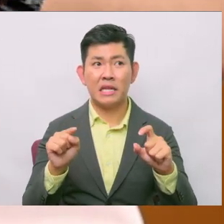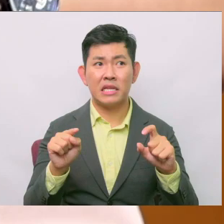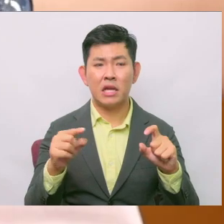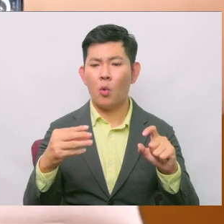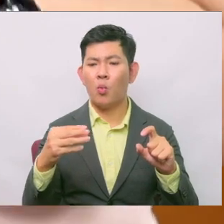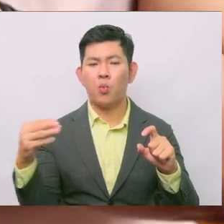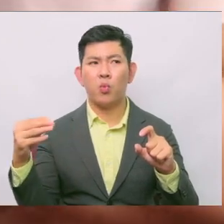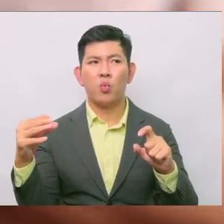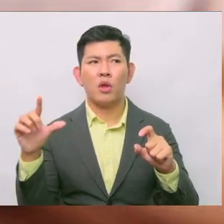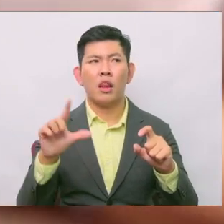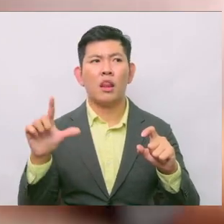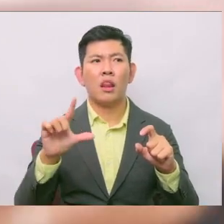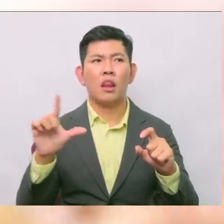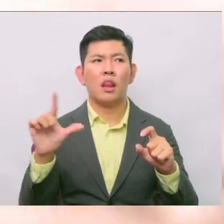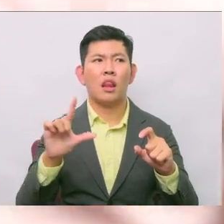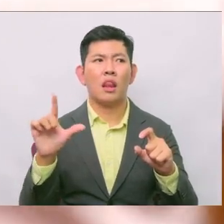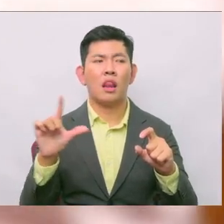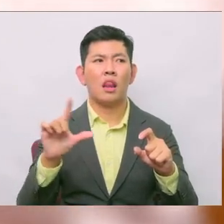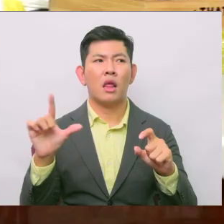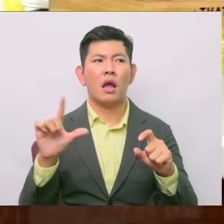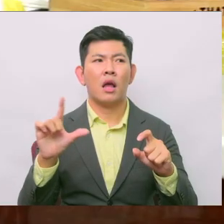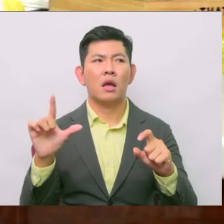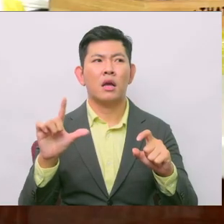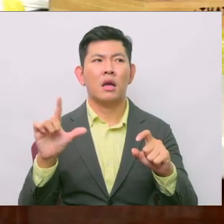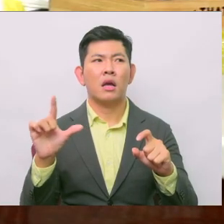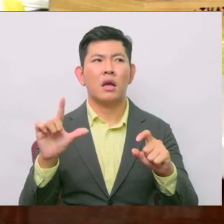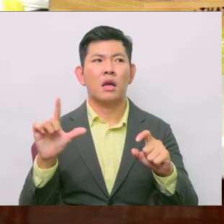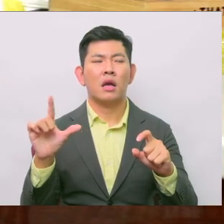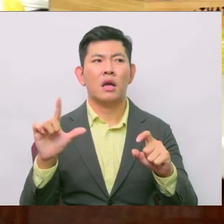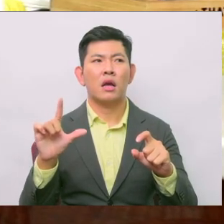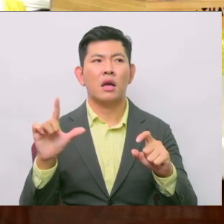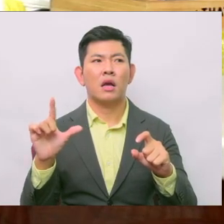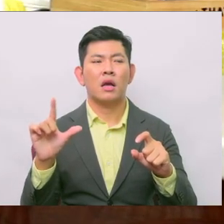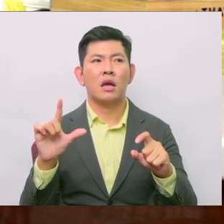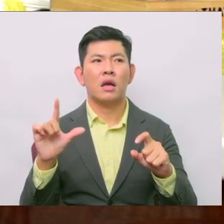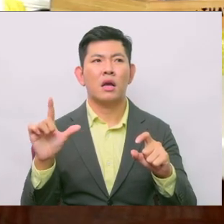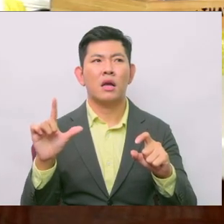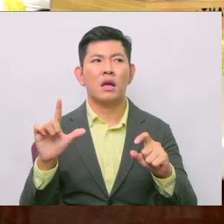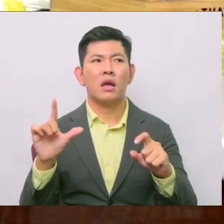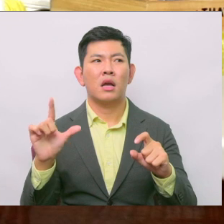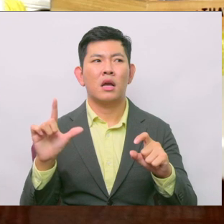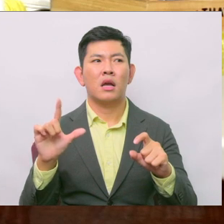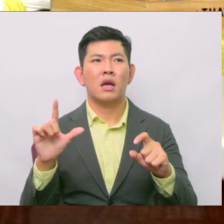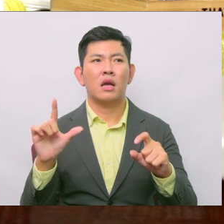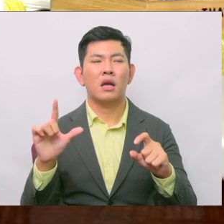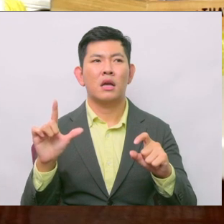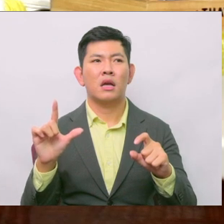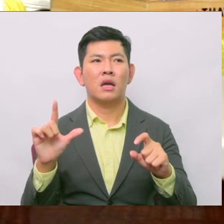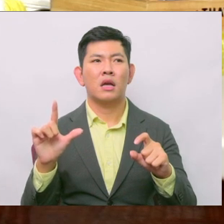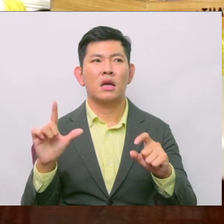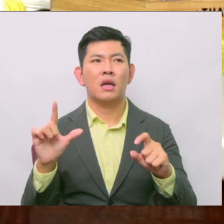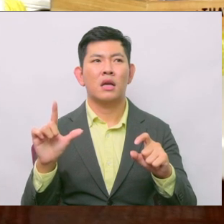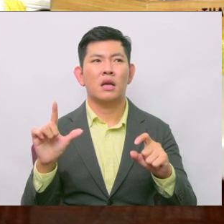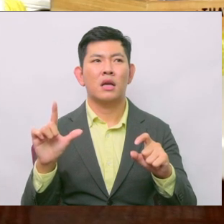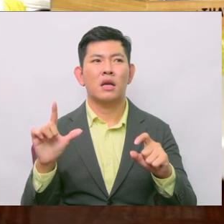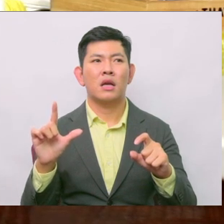จจะเหลืองแบบนะคะเหลืองอ่อนๆนะคะอันนี้หัวใหญ่ หักมากหน่อยโอเคเห็น